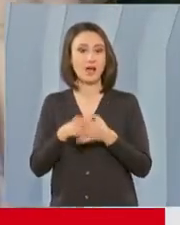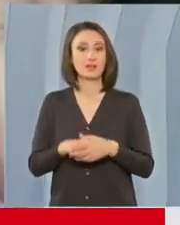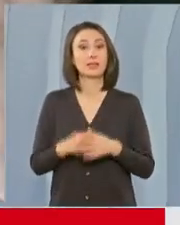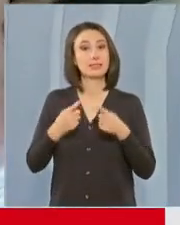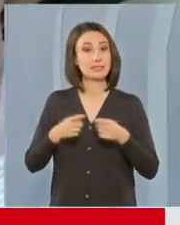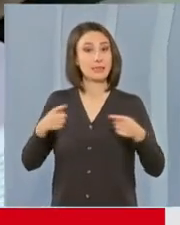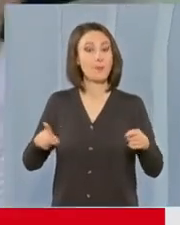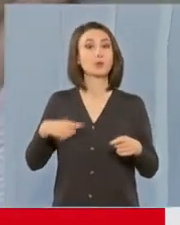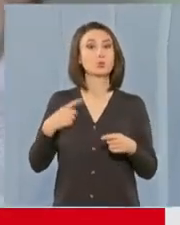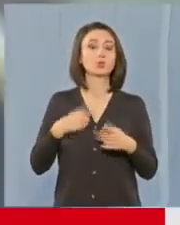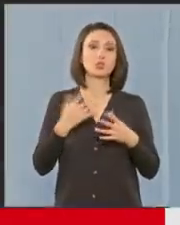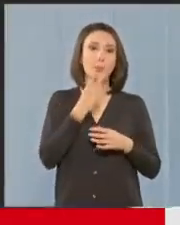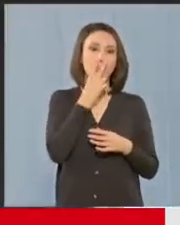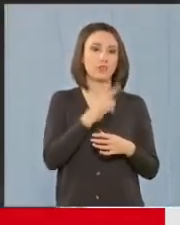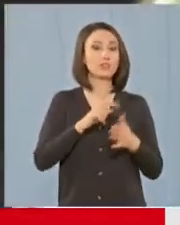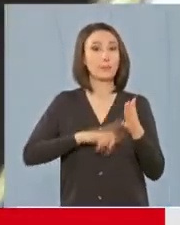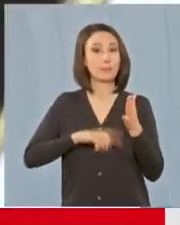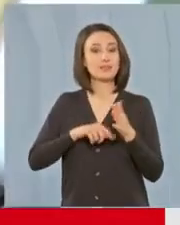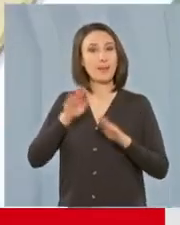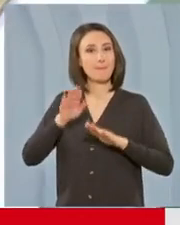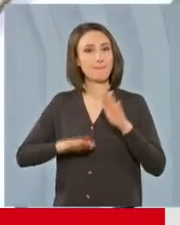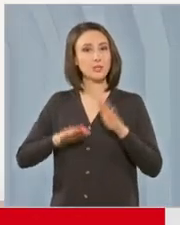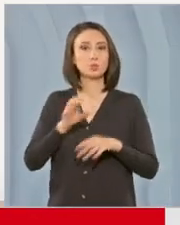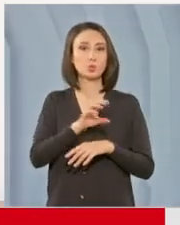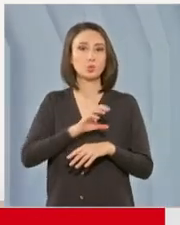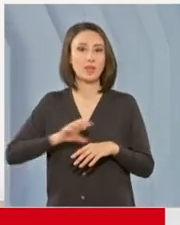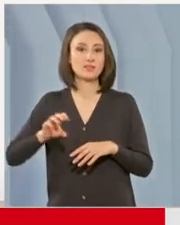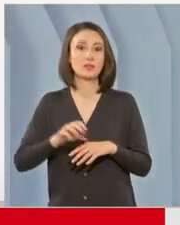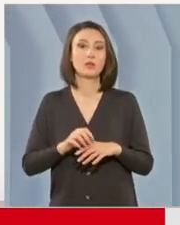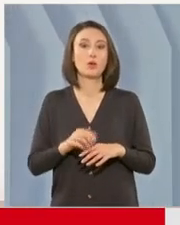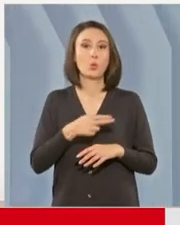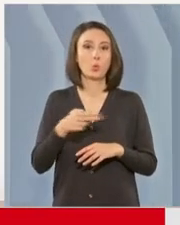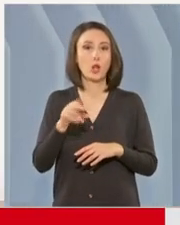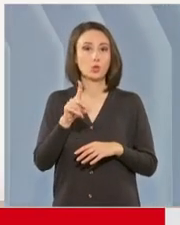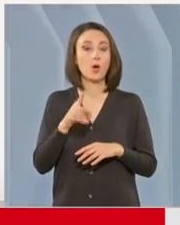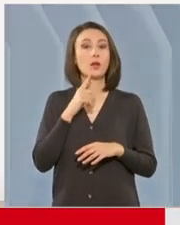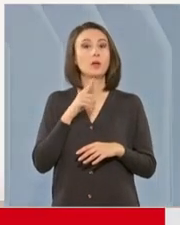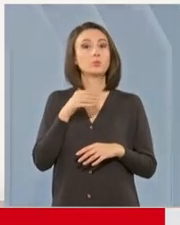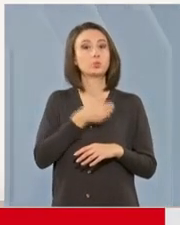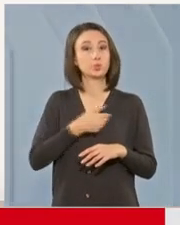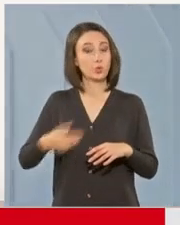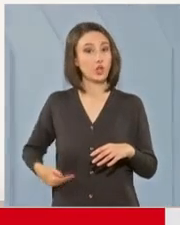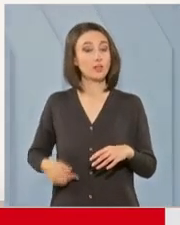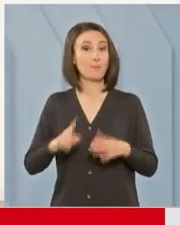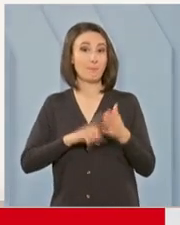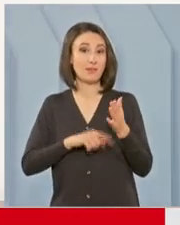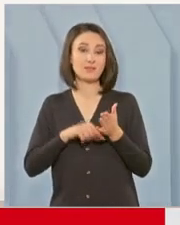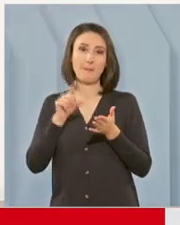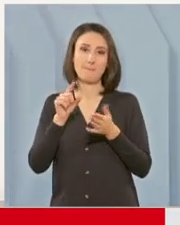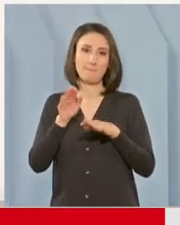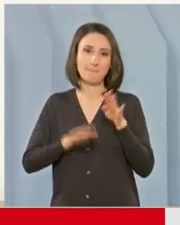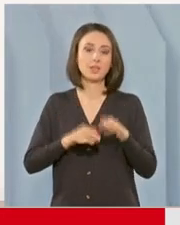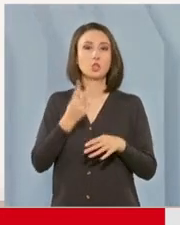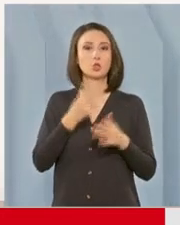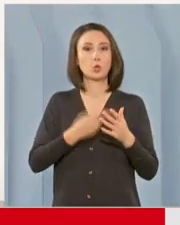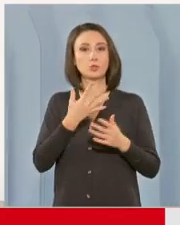discrepanțe sunt și în ceea ce privește pensia medie pe județe în timp ce în județul Hunedoara și municipiul București pensia medie Este de peste